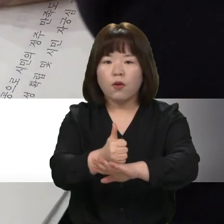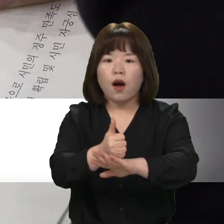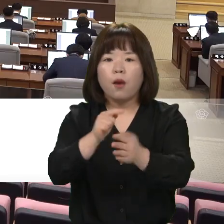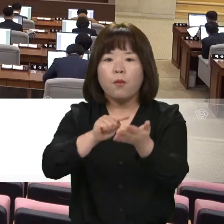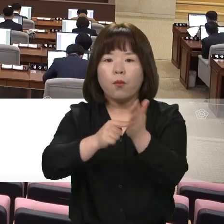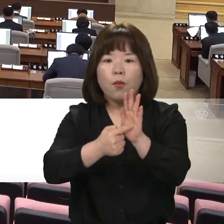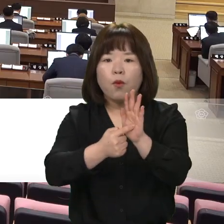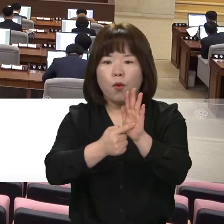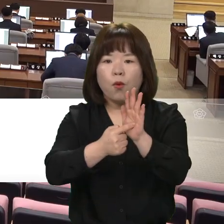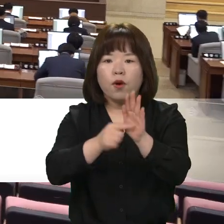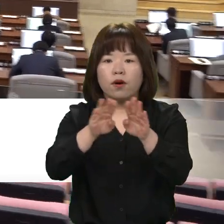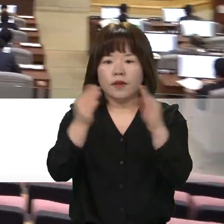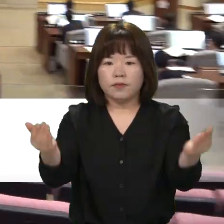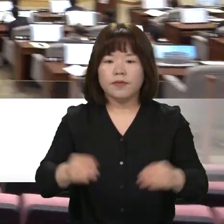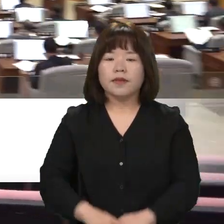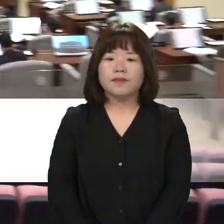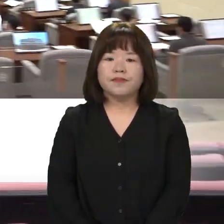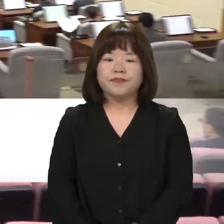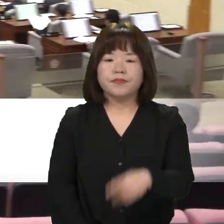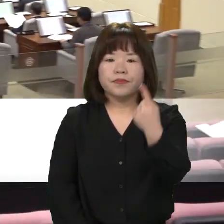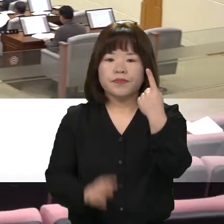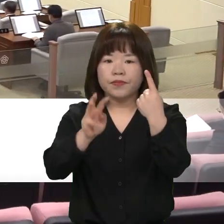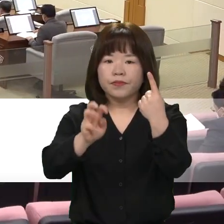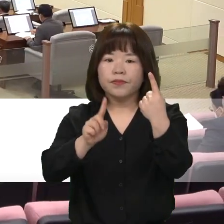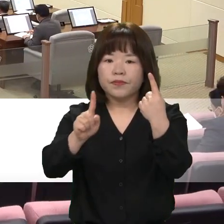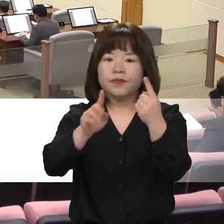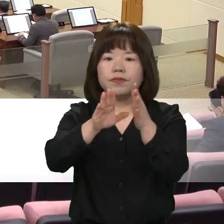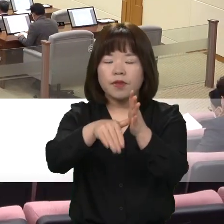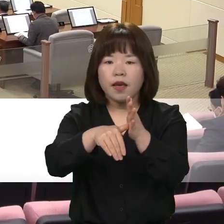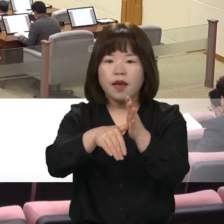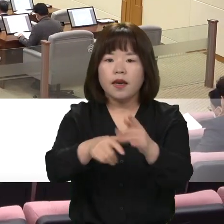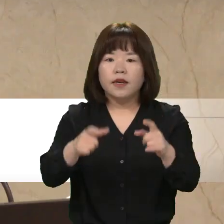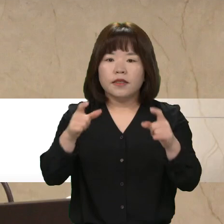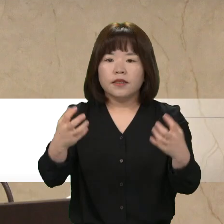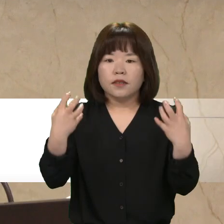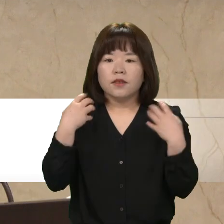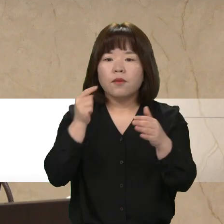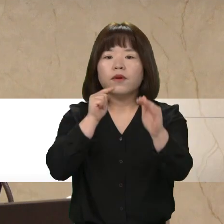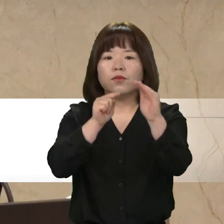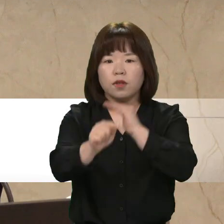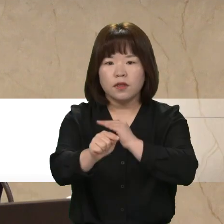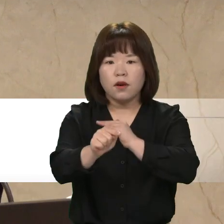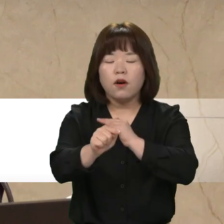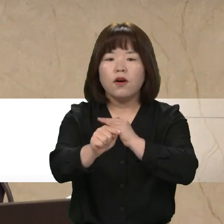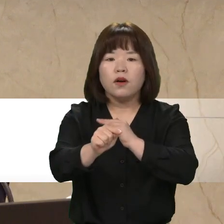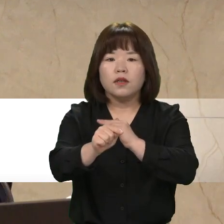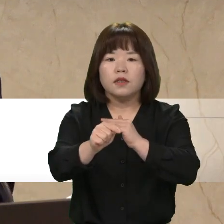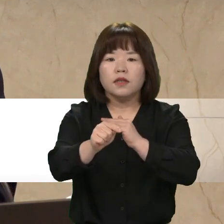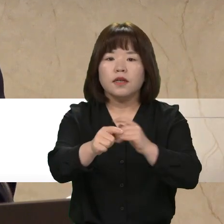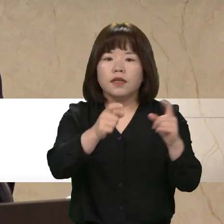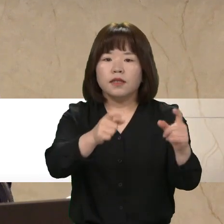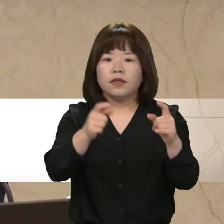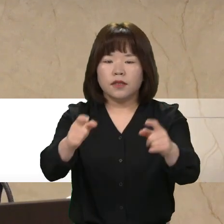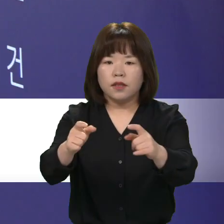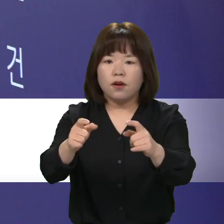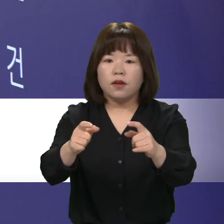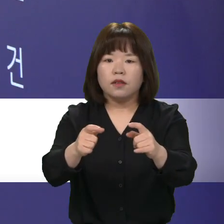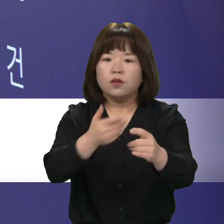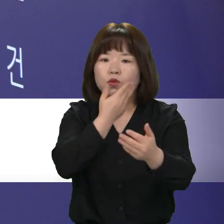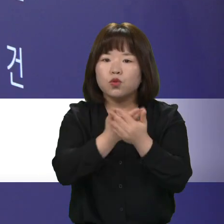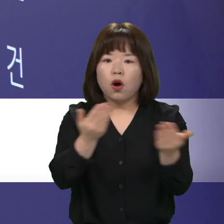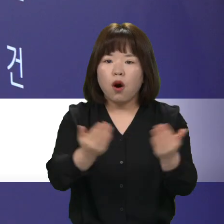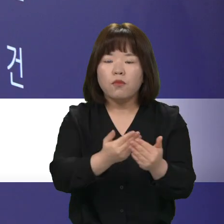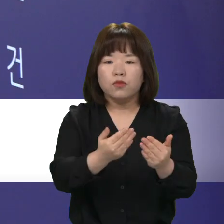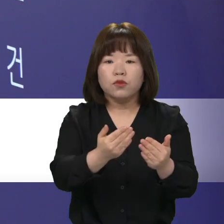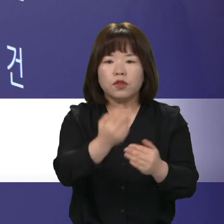출장 결과 보고회를 가졌습니다 31일에는 남북구청을 방문해 올해 각 구청의 부서별 주요 업무를